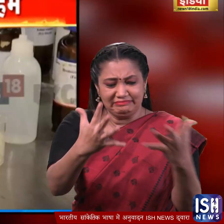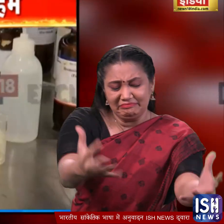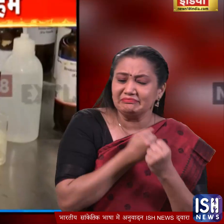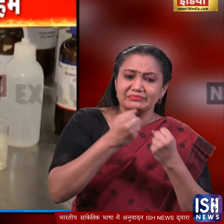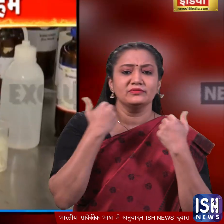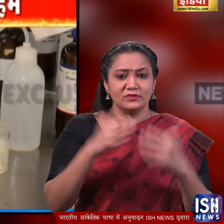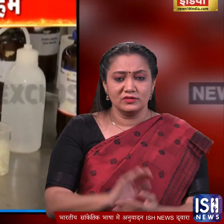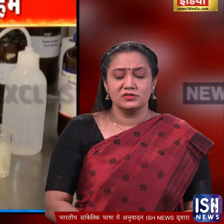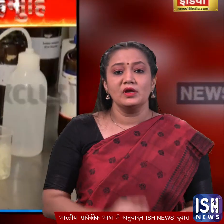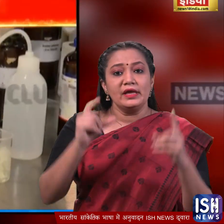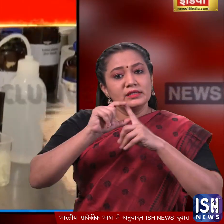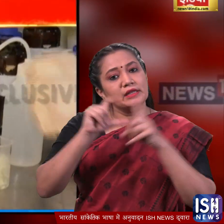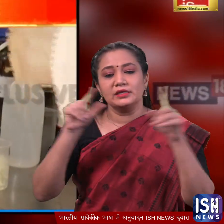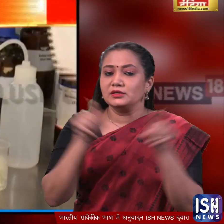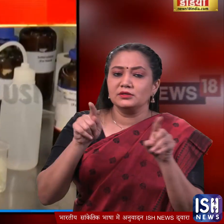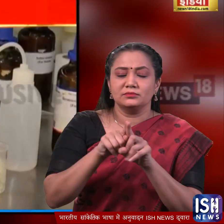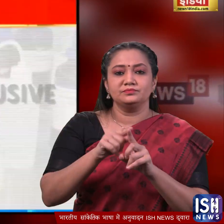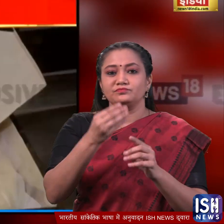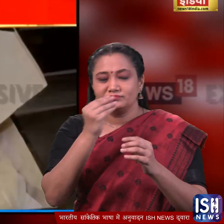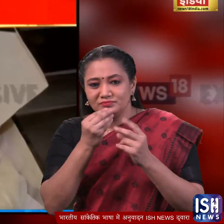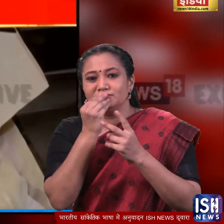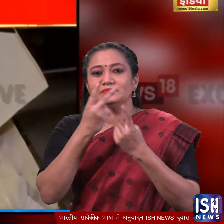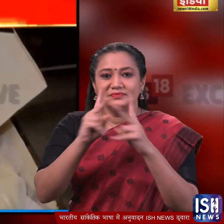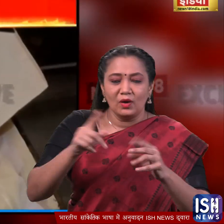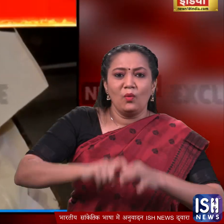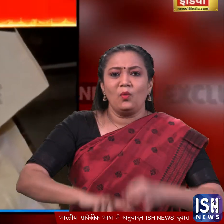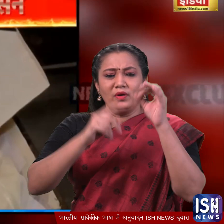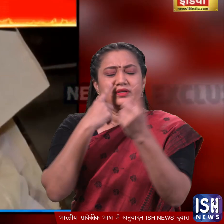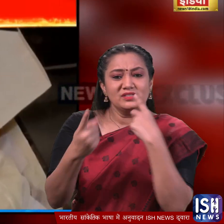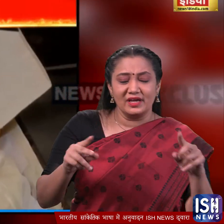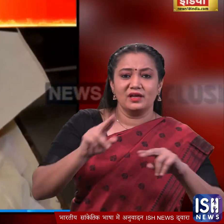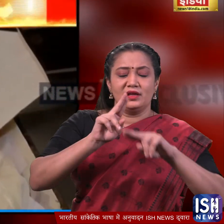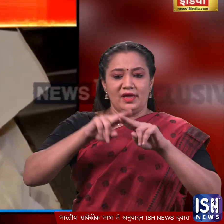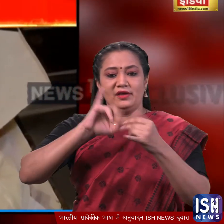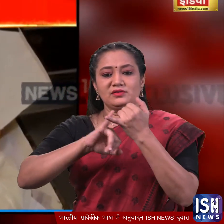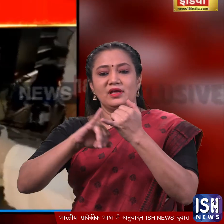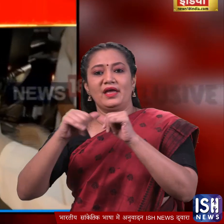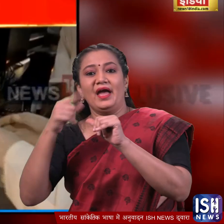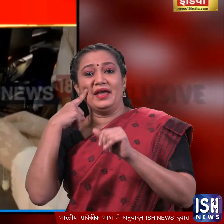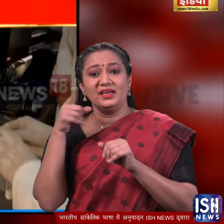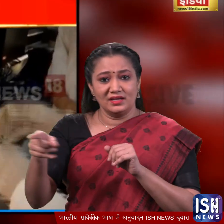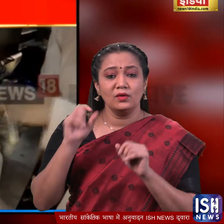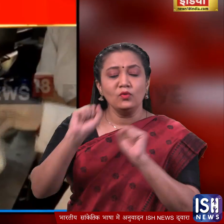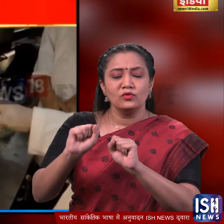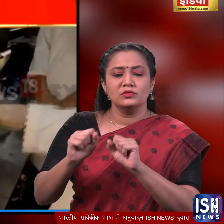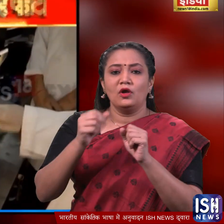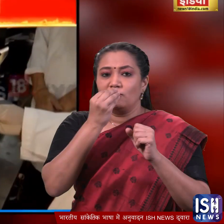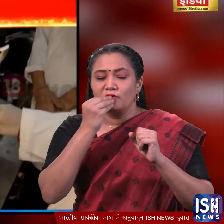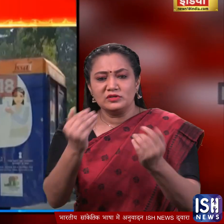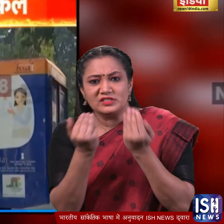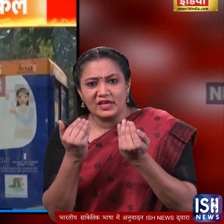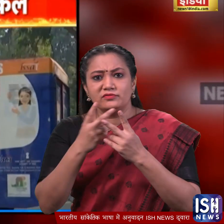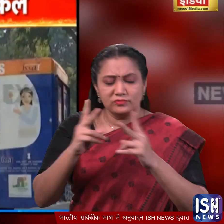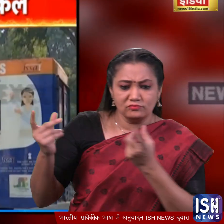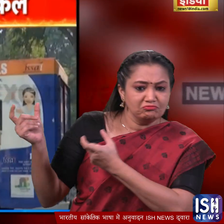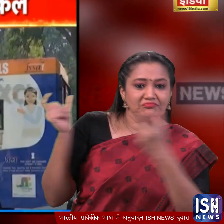लिया। देश की राजधानी दिल्ली में इस मुहिम को तेज करते हुए खाने पीने की चीजों की क्वालिटी पर नजर रखने वाली संस्था FSSAI ने फूड